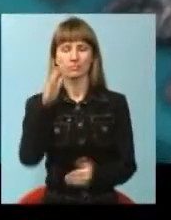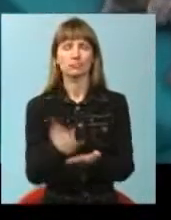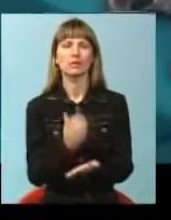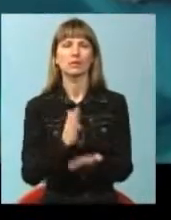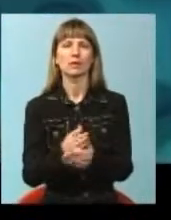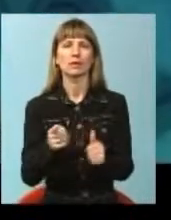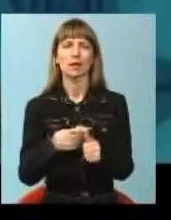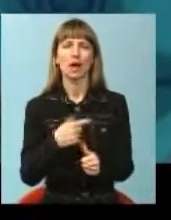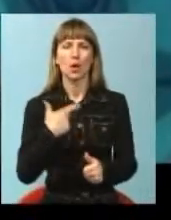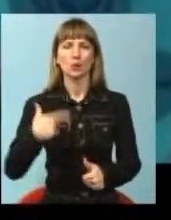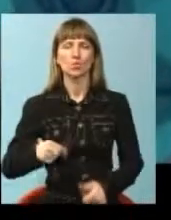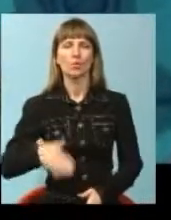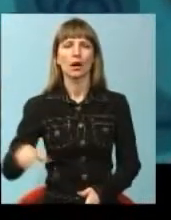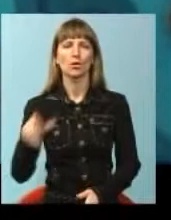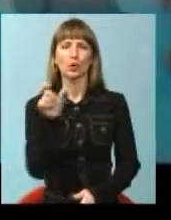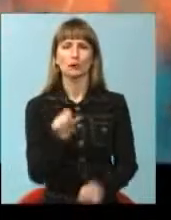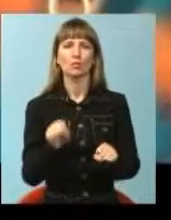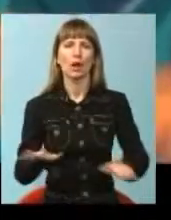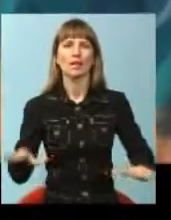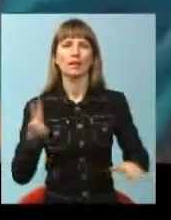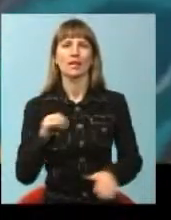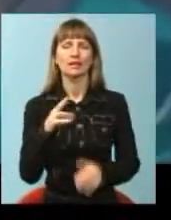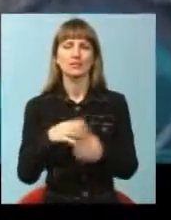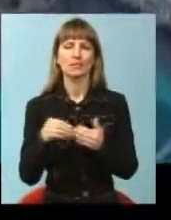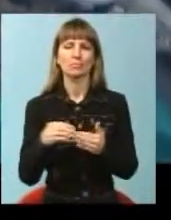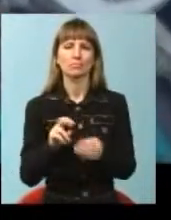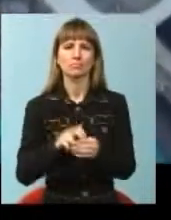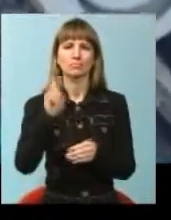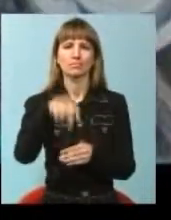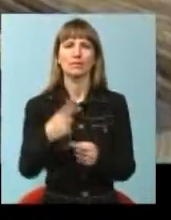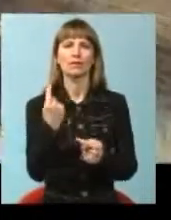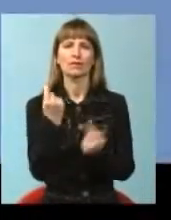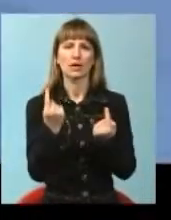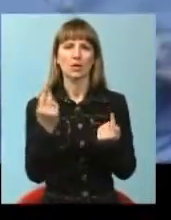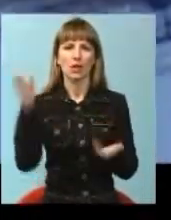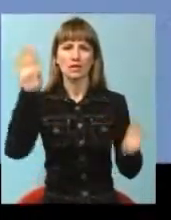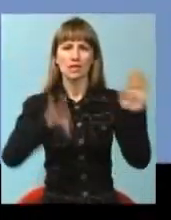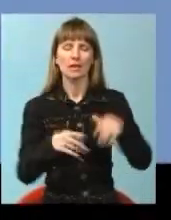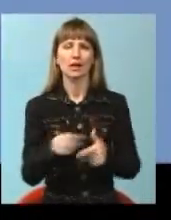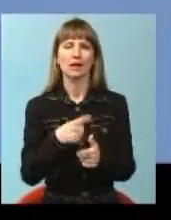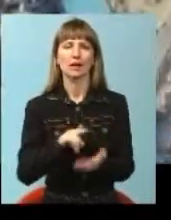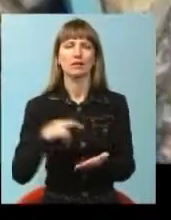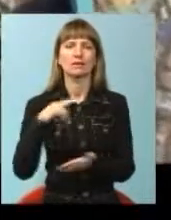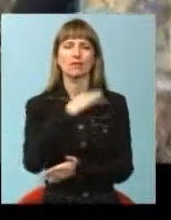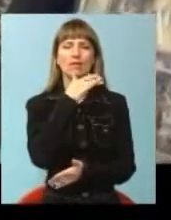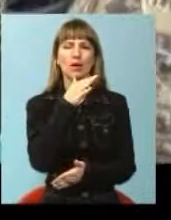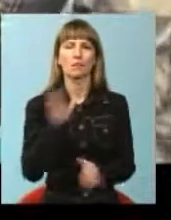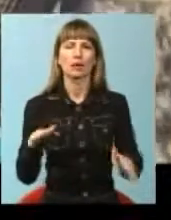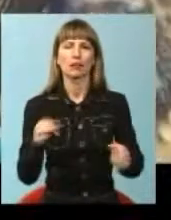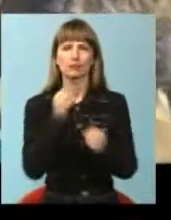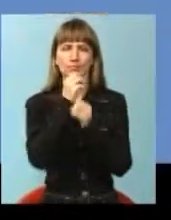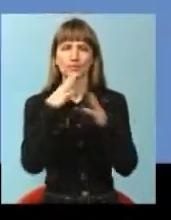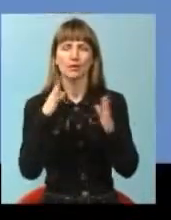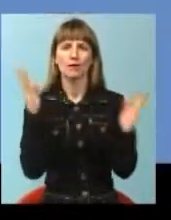назву костюм-крило. У ньому людина може летіти над землею, зістрибнувши з високої скелі або літака. Під час польоту крила надуваються